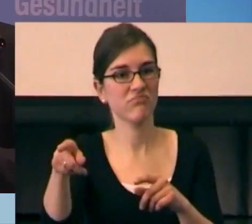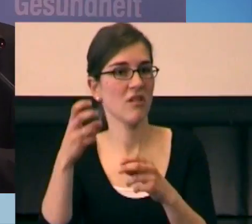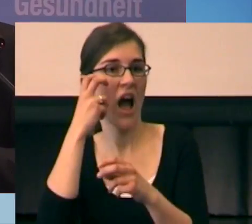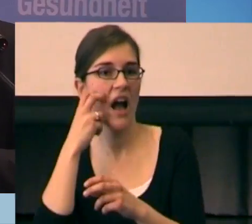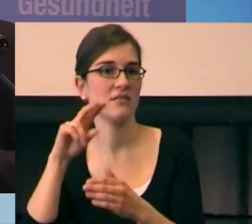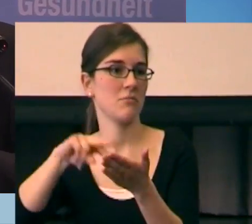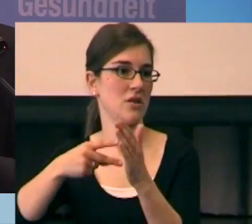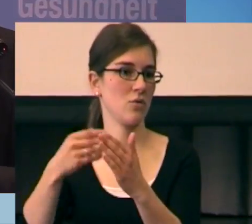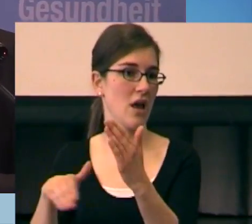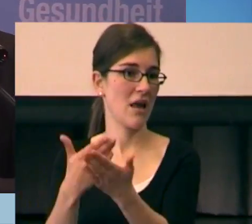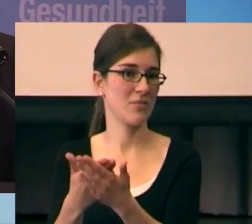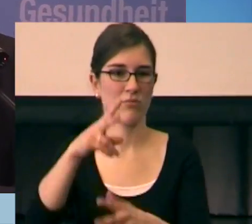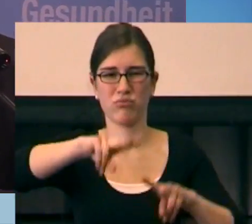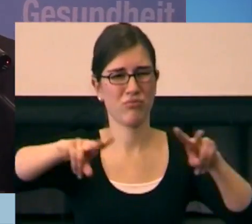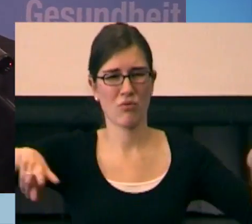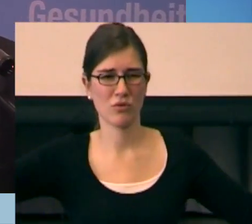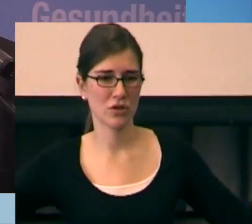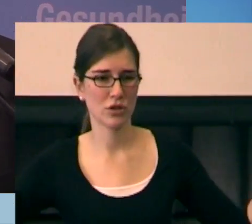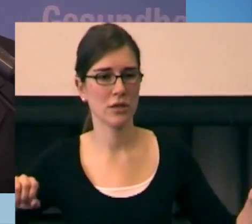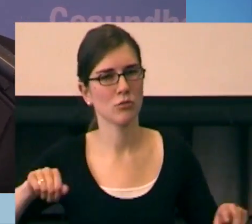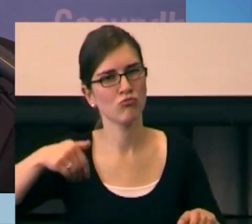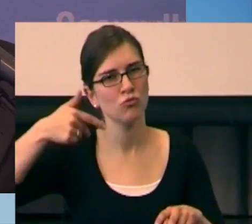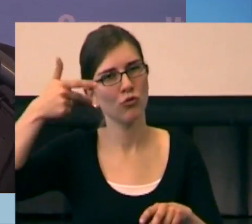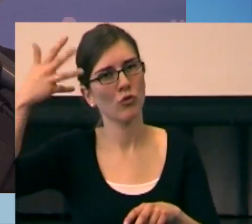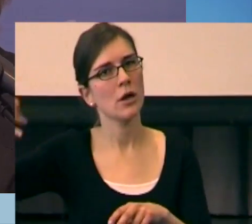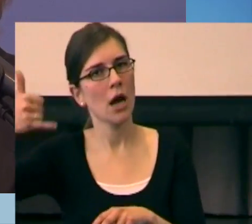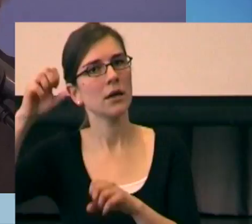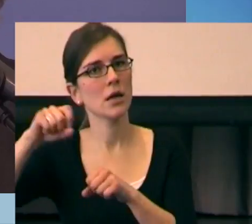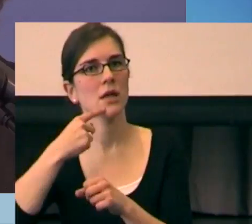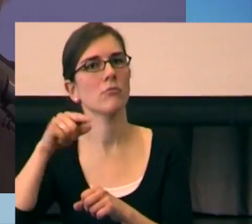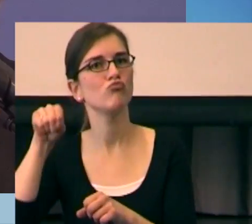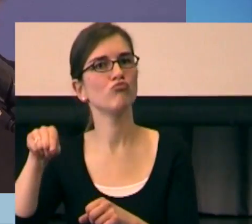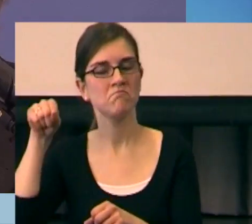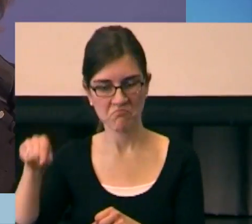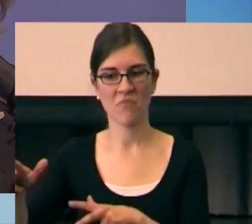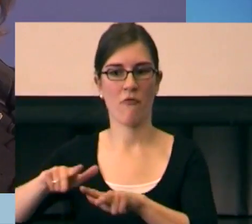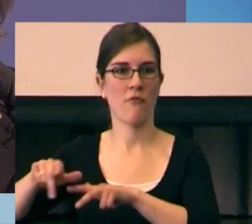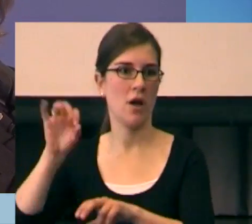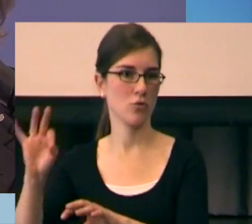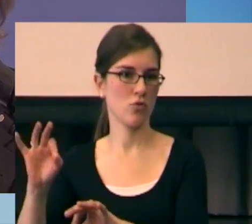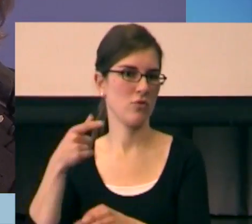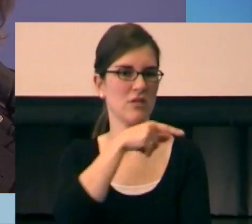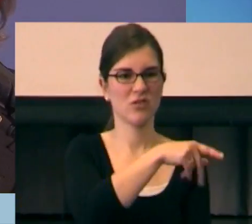Studien im Moment. Und man wird in einigen Jahren sicherlich sagen können, das ist ein gutes Verfahren und das ist ein weniger gutes Verfahren.